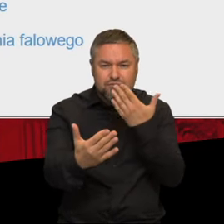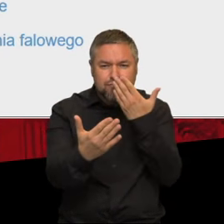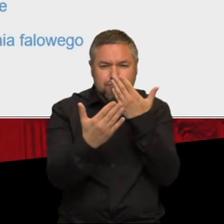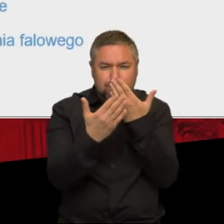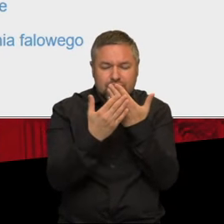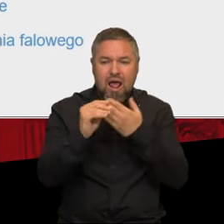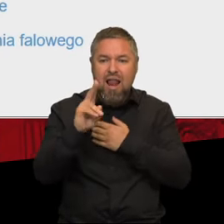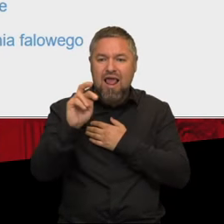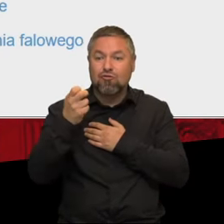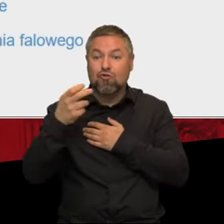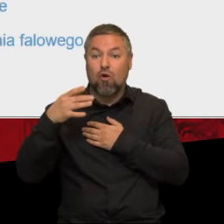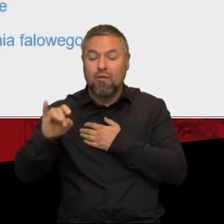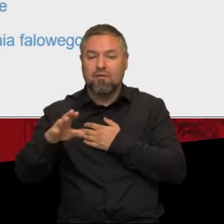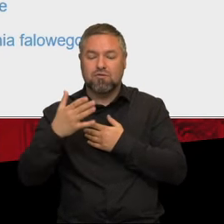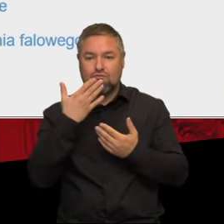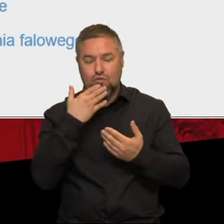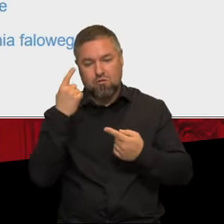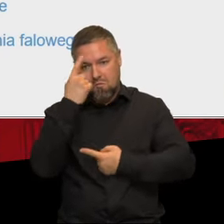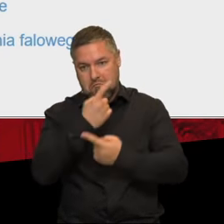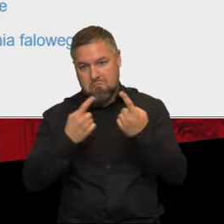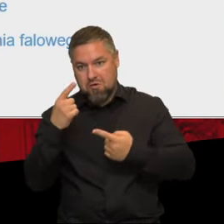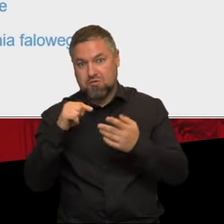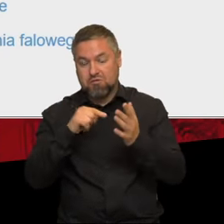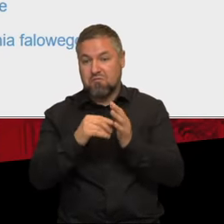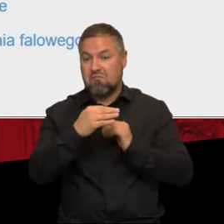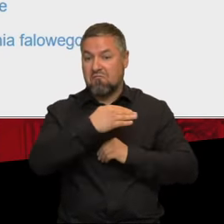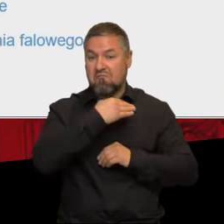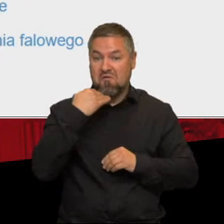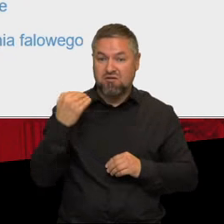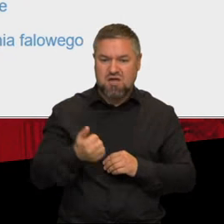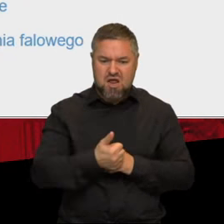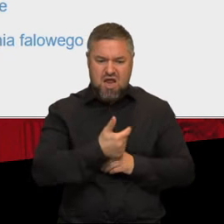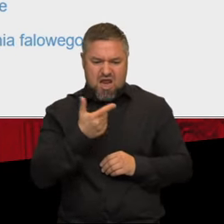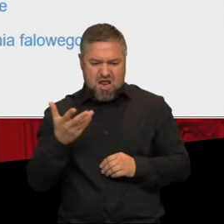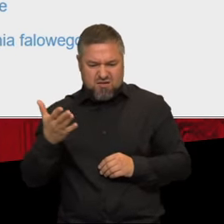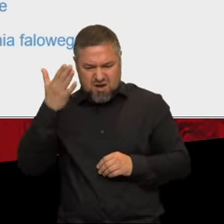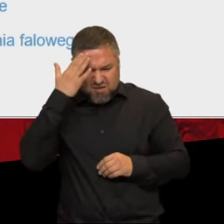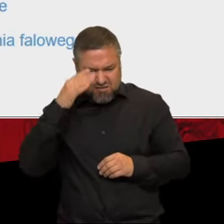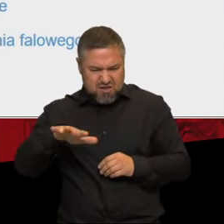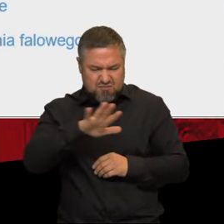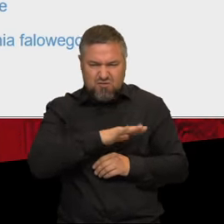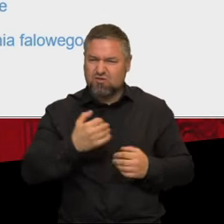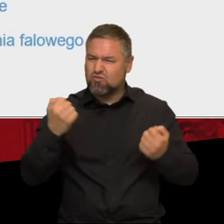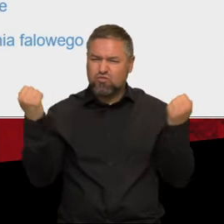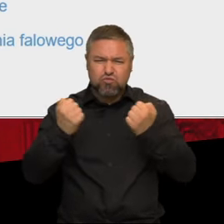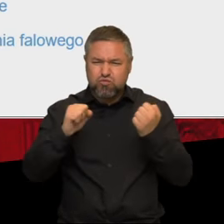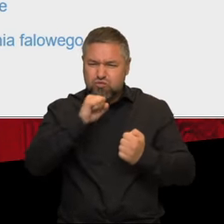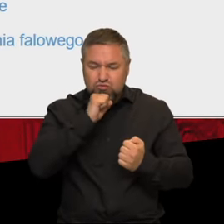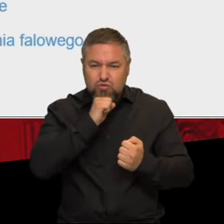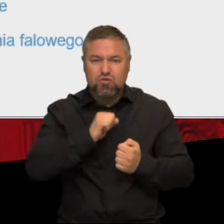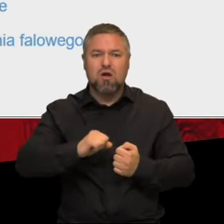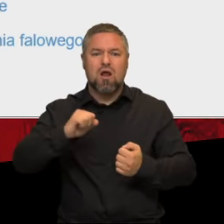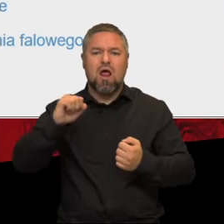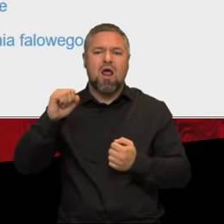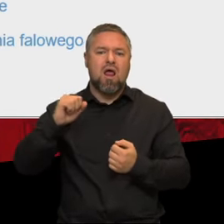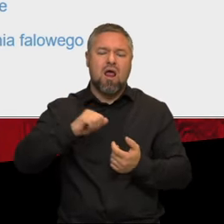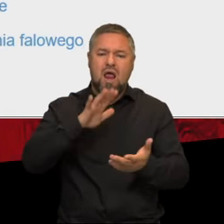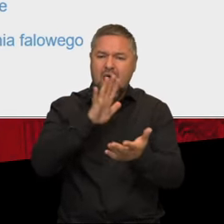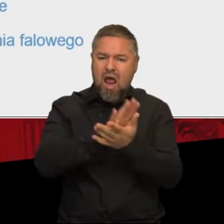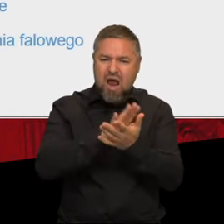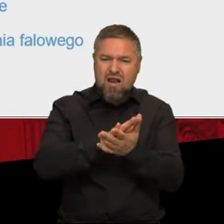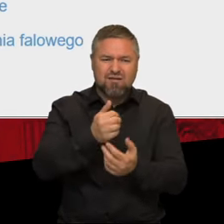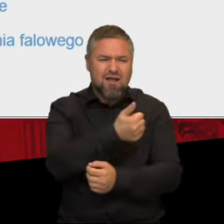elektrony. Naiwnie więc moglibyśmy myśleć, że wystarczy znać liczbę elektronów, mimo że ona jest gigantyczna, liczbę jąder atomowych i ich